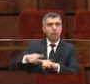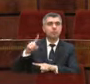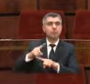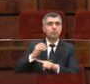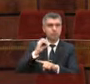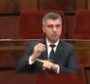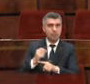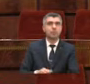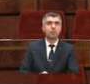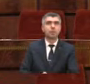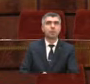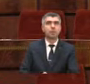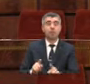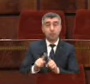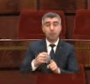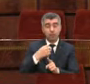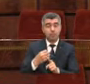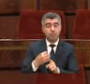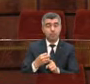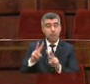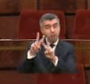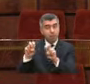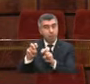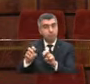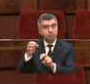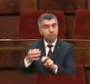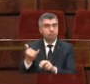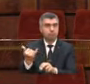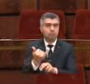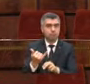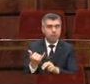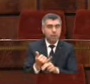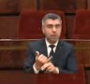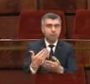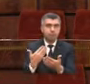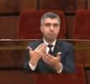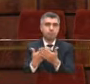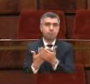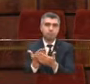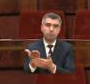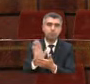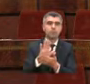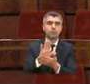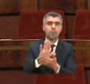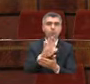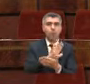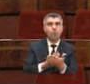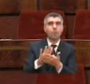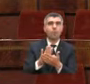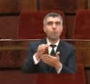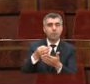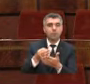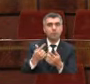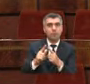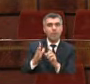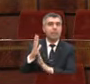الجرائم، لا من حيث اركان تحققها ولا من حيث وسائل الاثبات ديالها اللي كيصعب الاثبات ديالها بالطرق